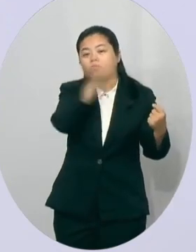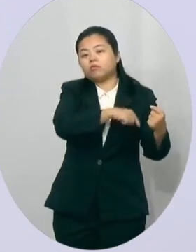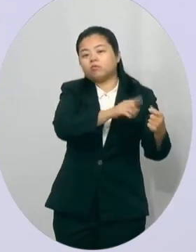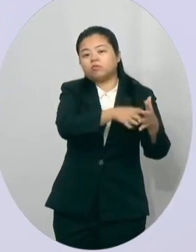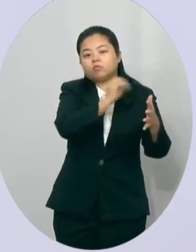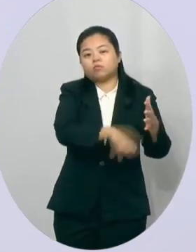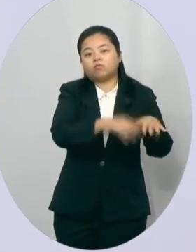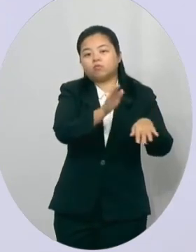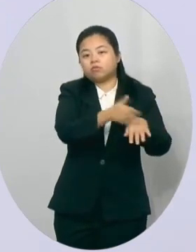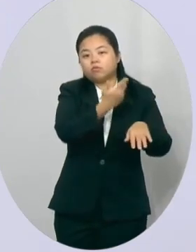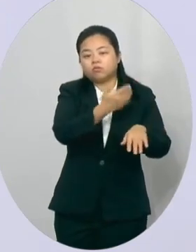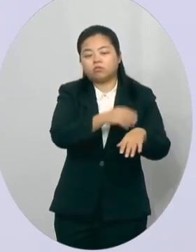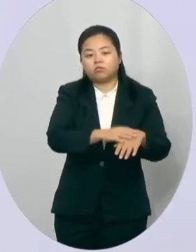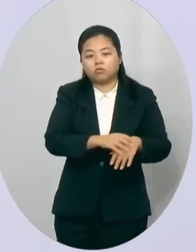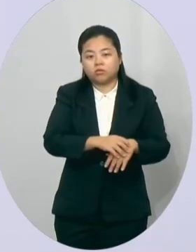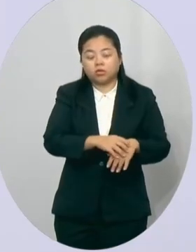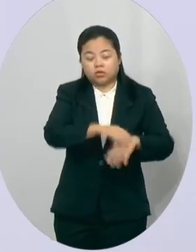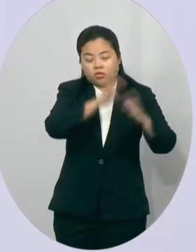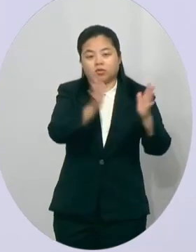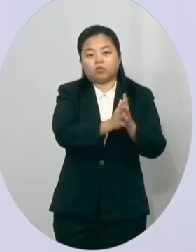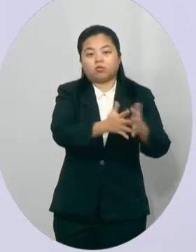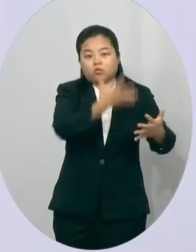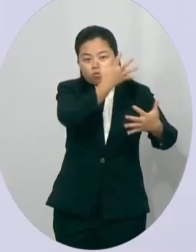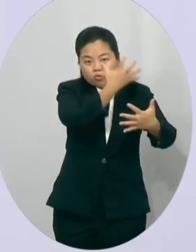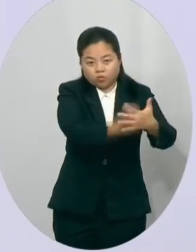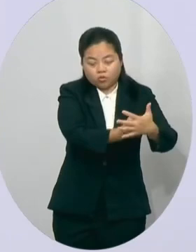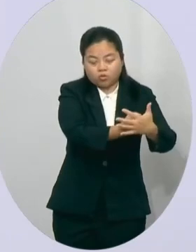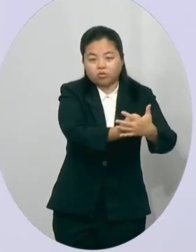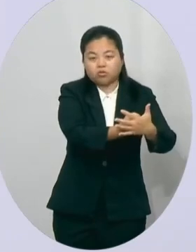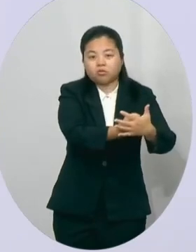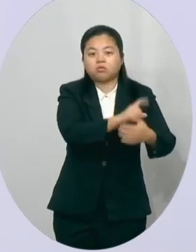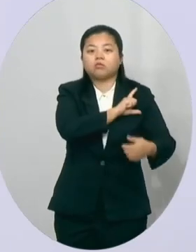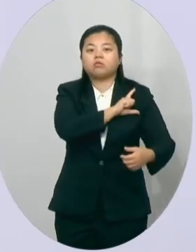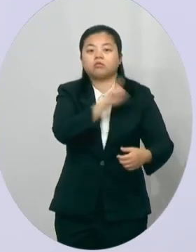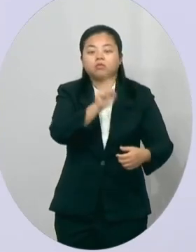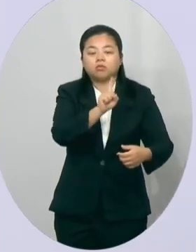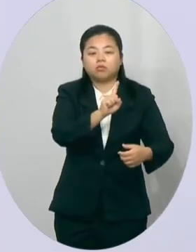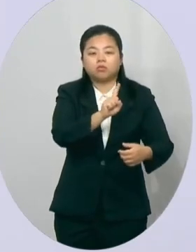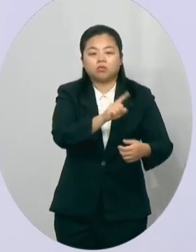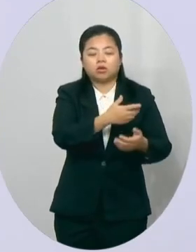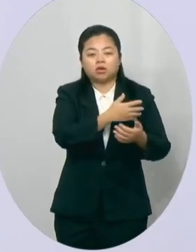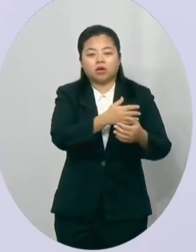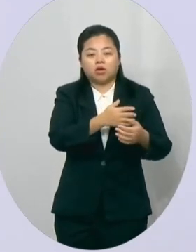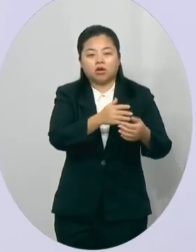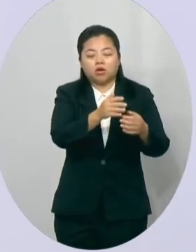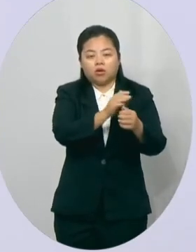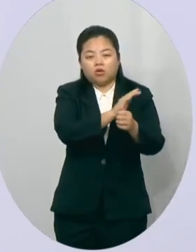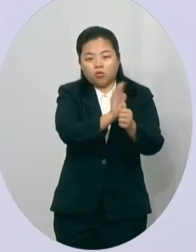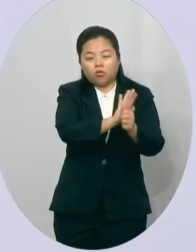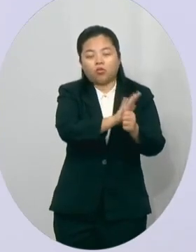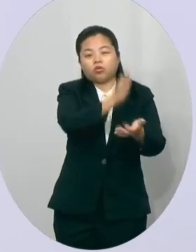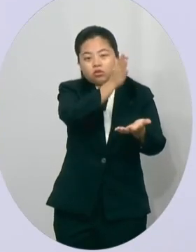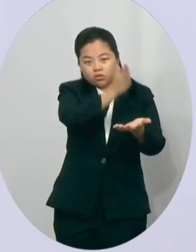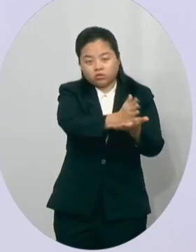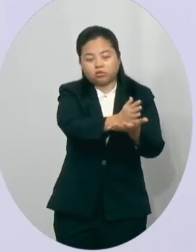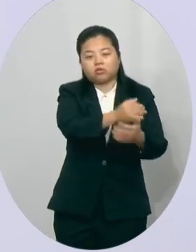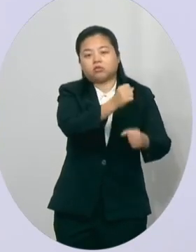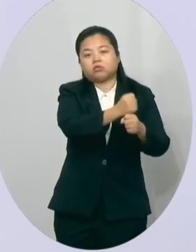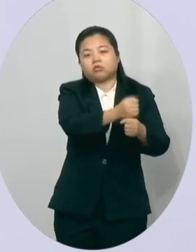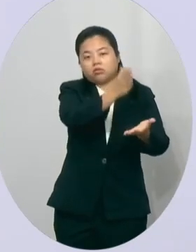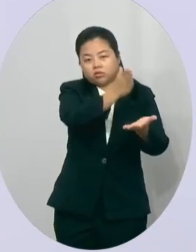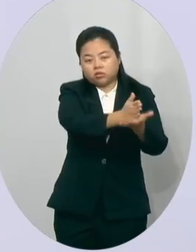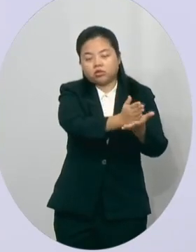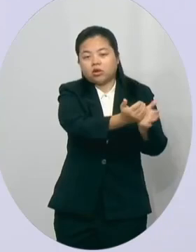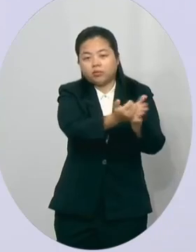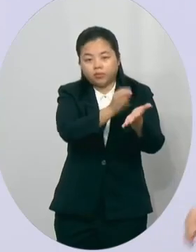拆，通通要留下，用一个名词叫做除役啊，让你休息一下，除役备